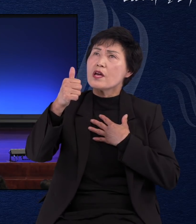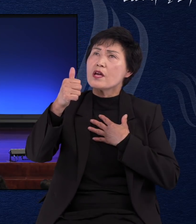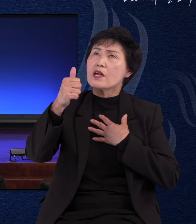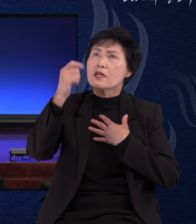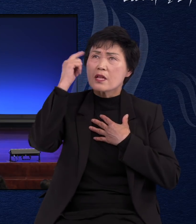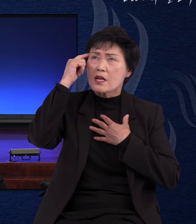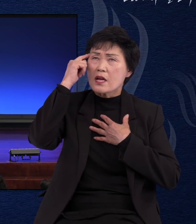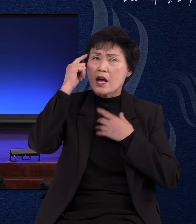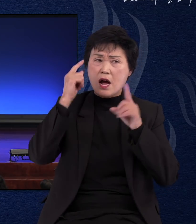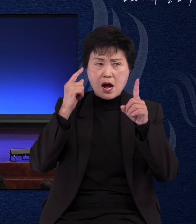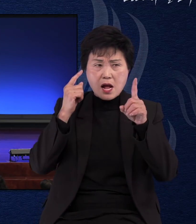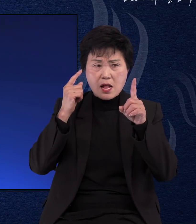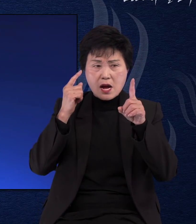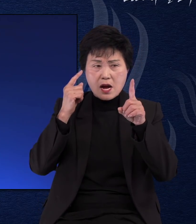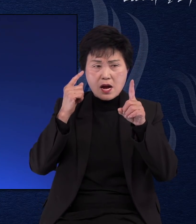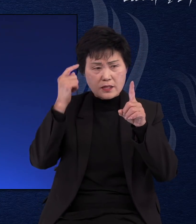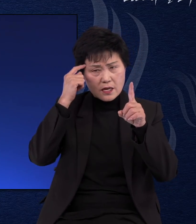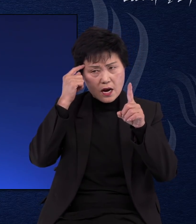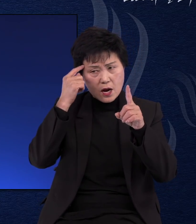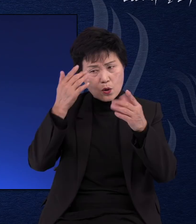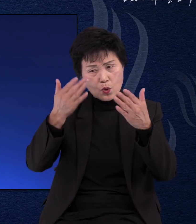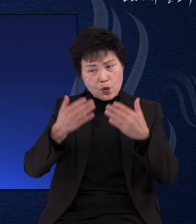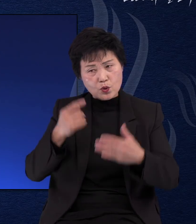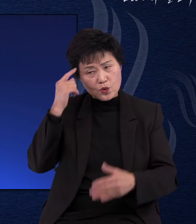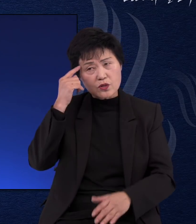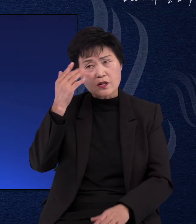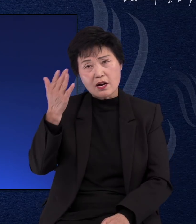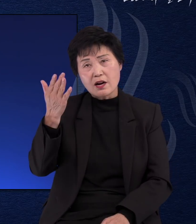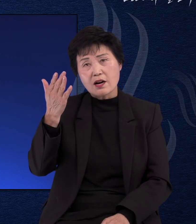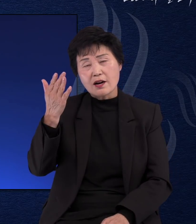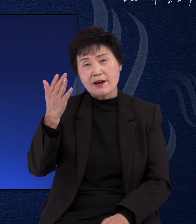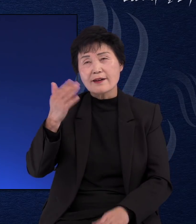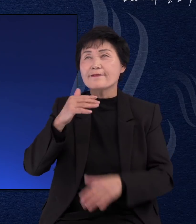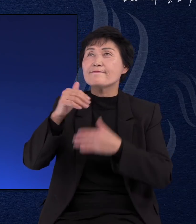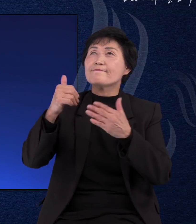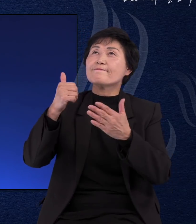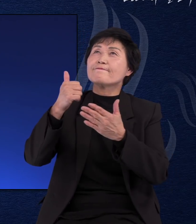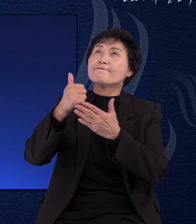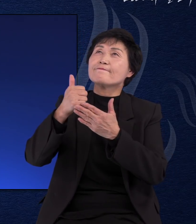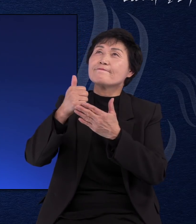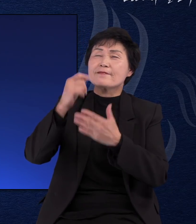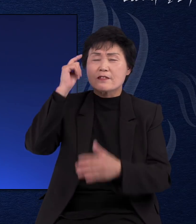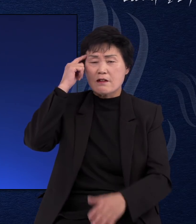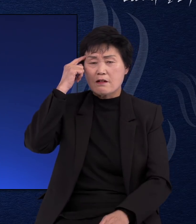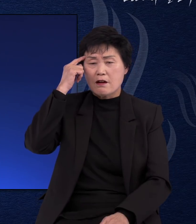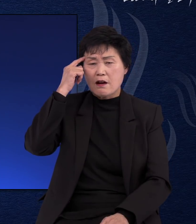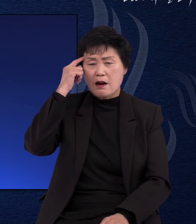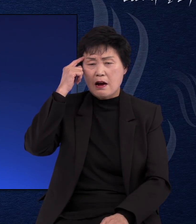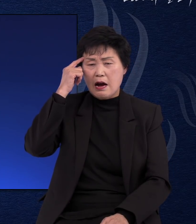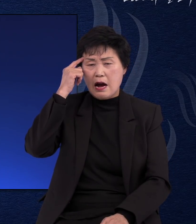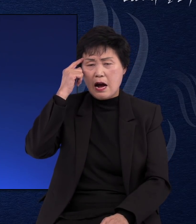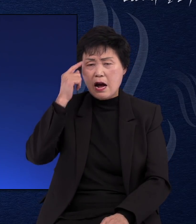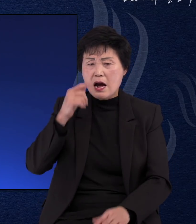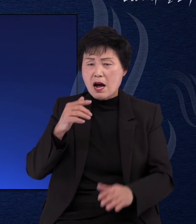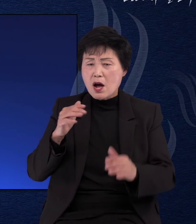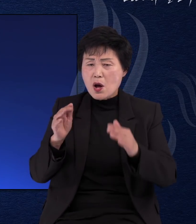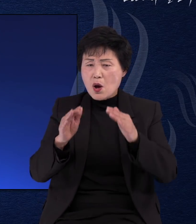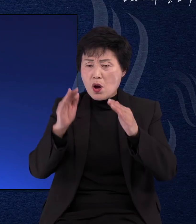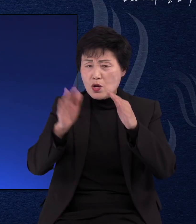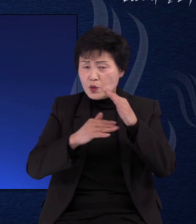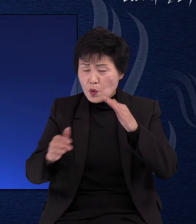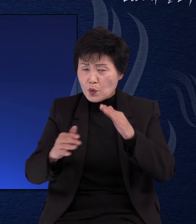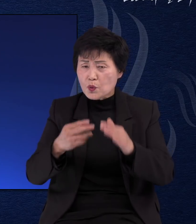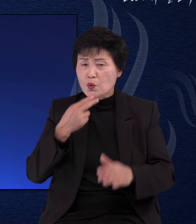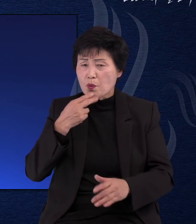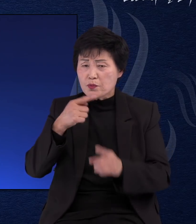사람을 지치게 만드는 거거든요. 하나님 앞에 그 생각을 한 겁니다. 이런 교회 누군가는 해야 되는데